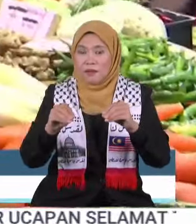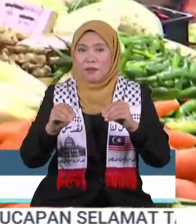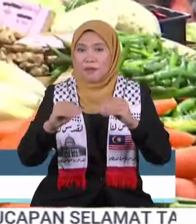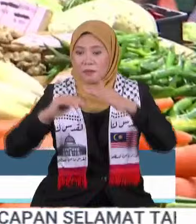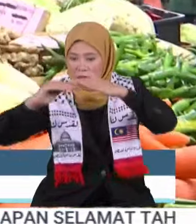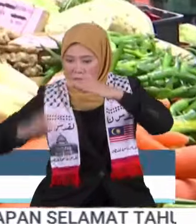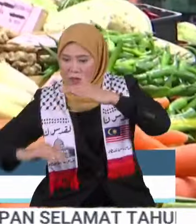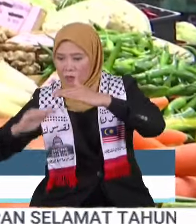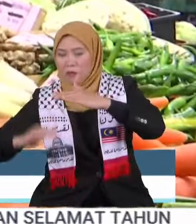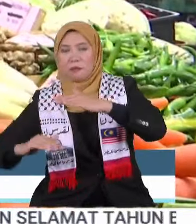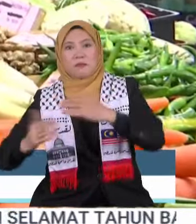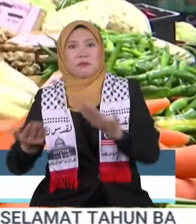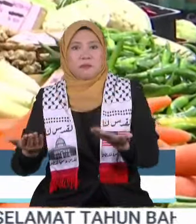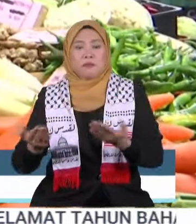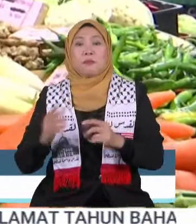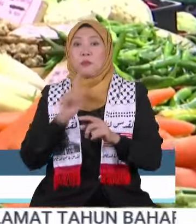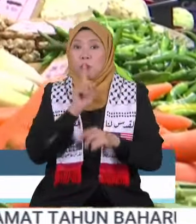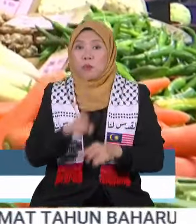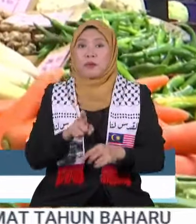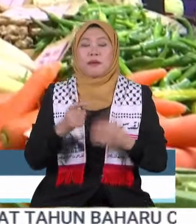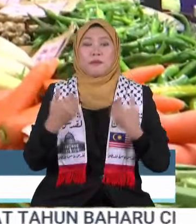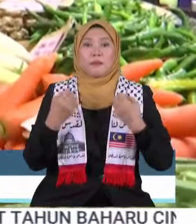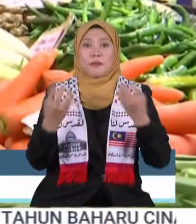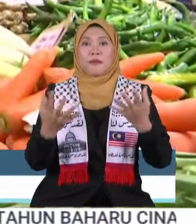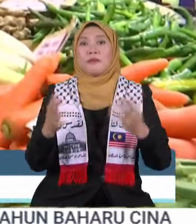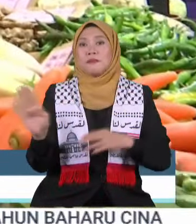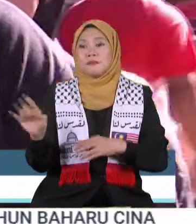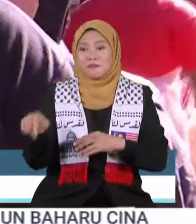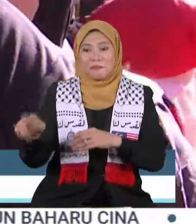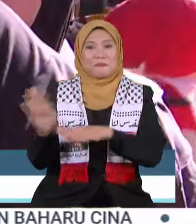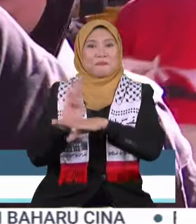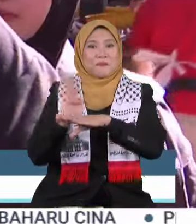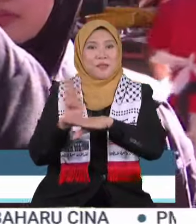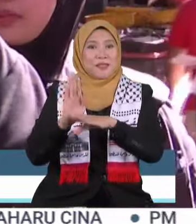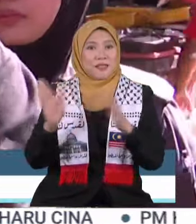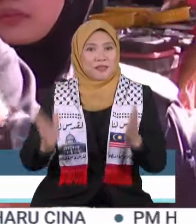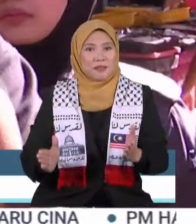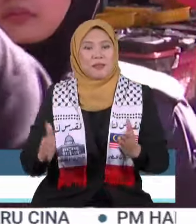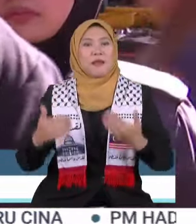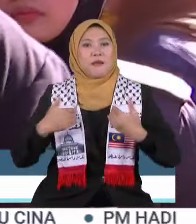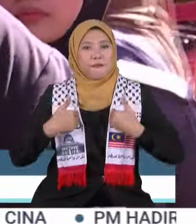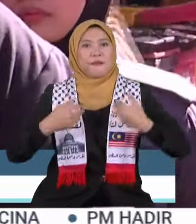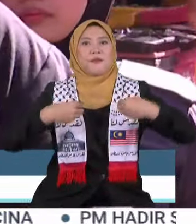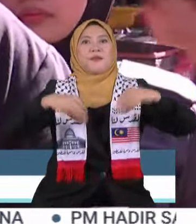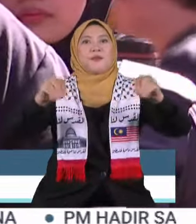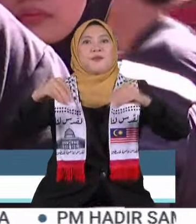kadar di bawah harga maksimum. Sedangkan kebanyakan daripada mereka